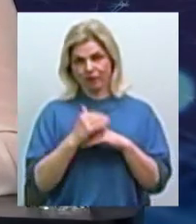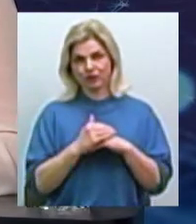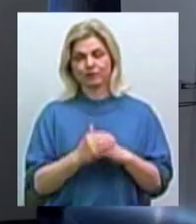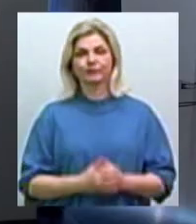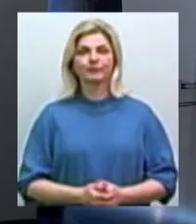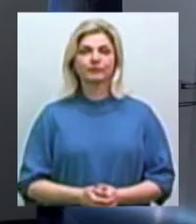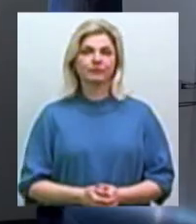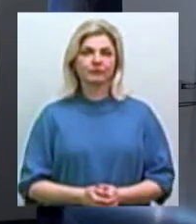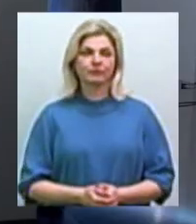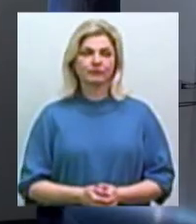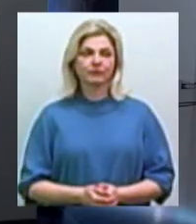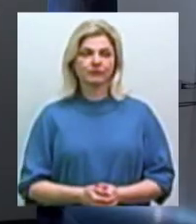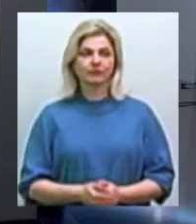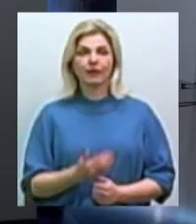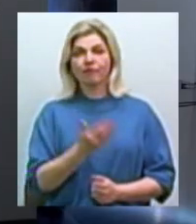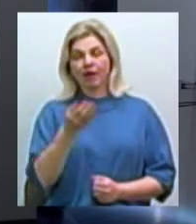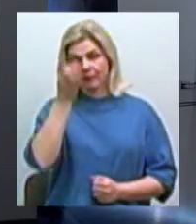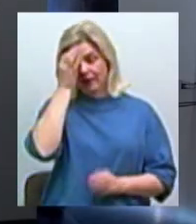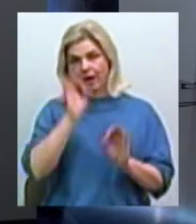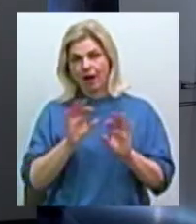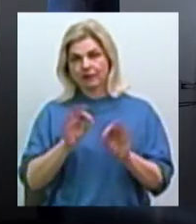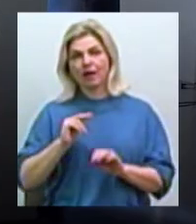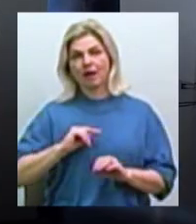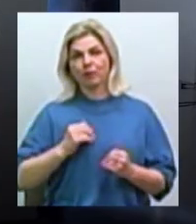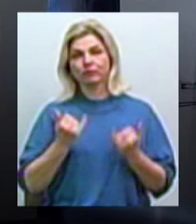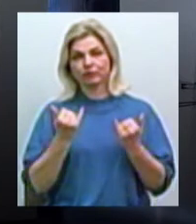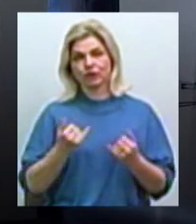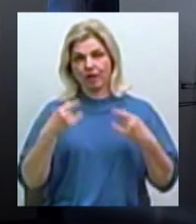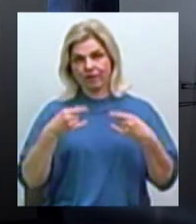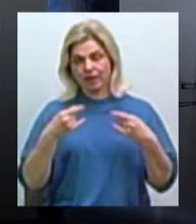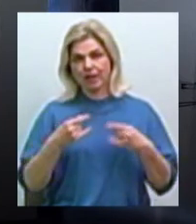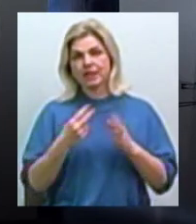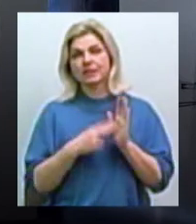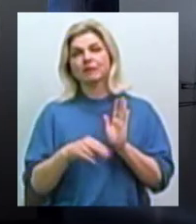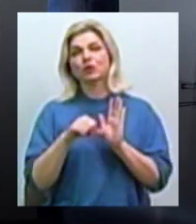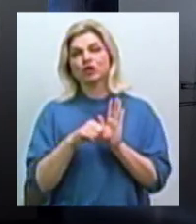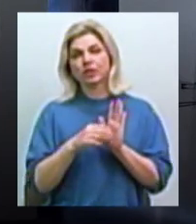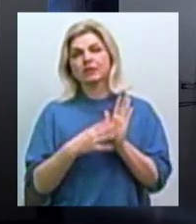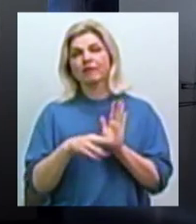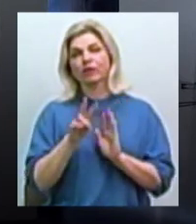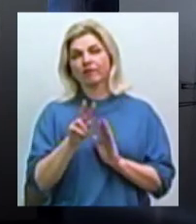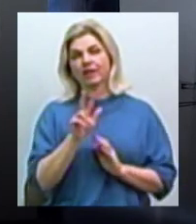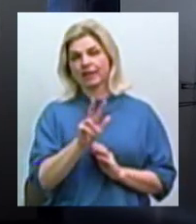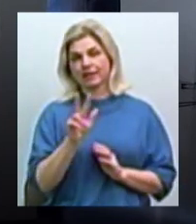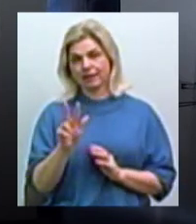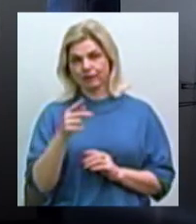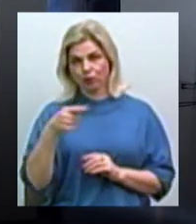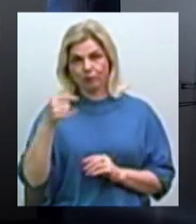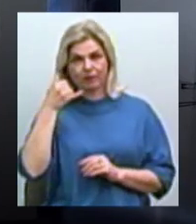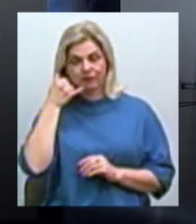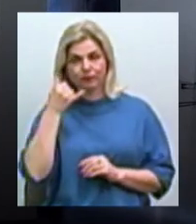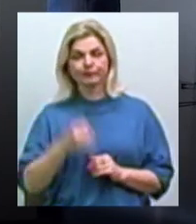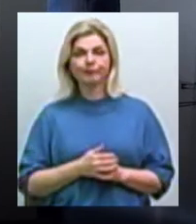вечір. А глядачам я нагадую, що ми працюємо в прямому ефірі. Телефон студії 76 92 33.